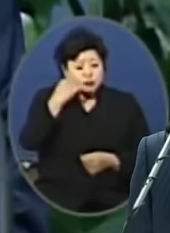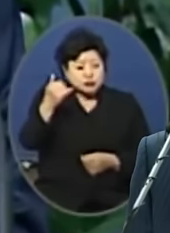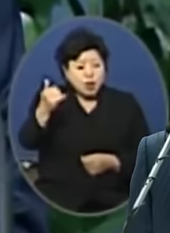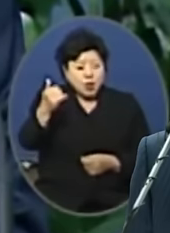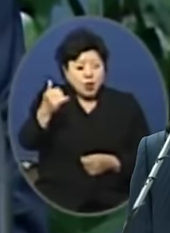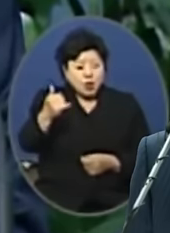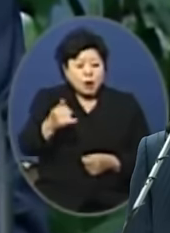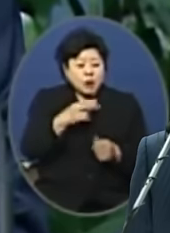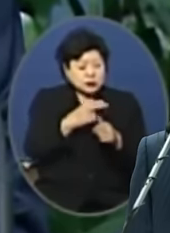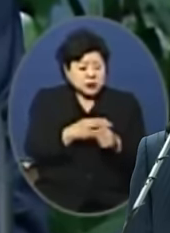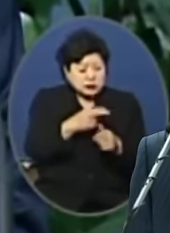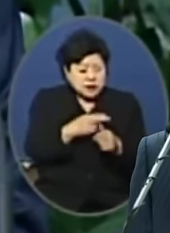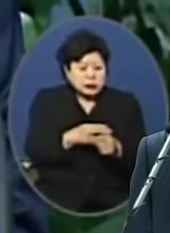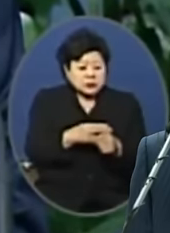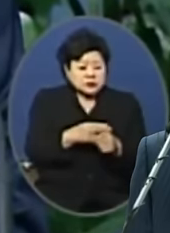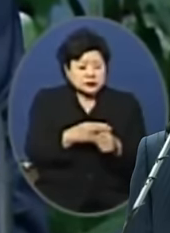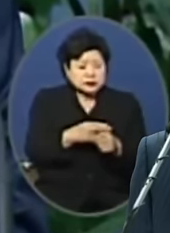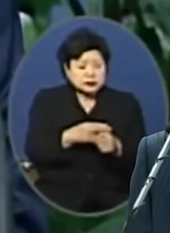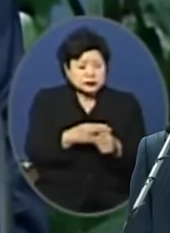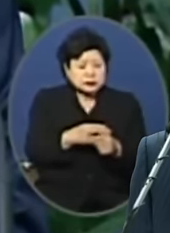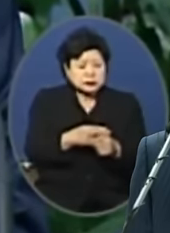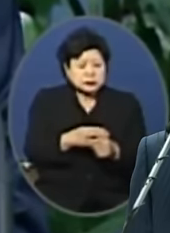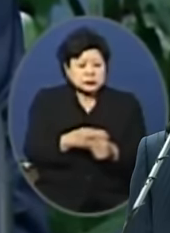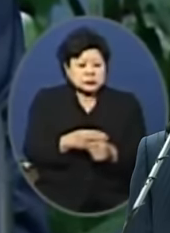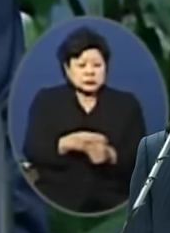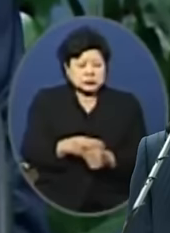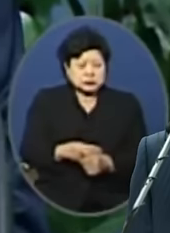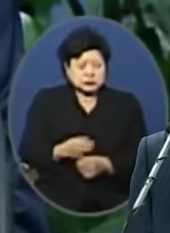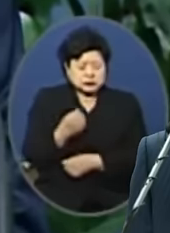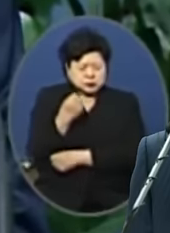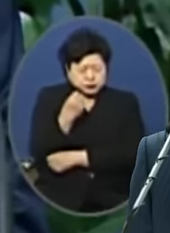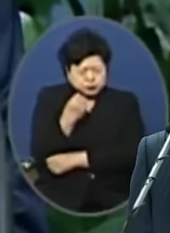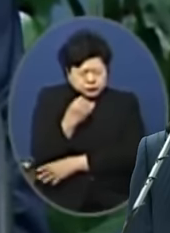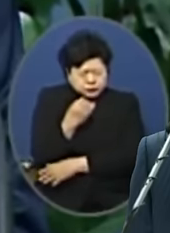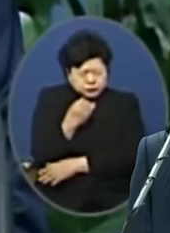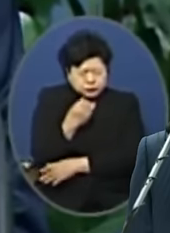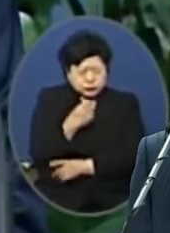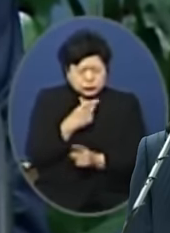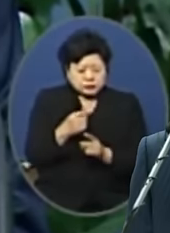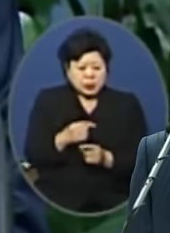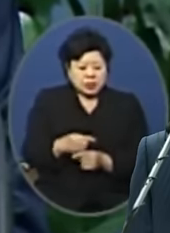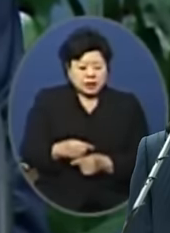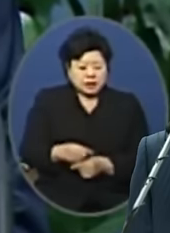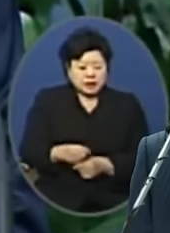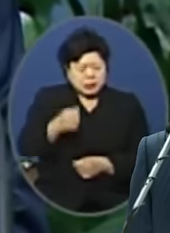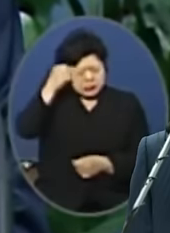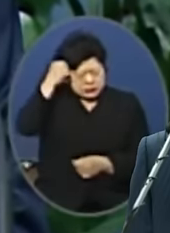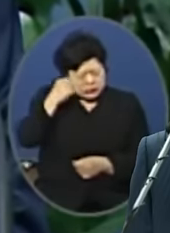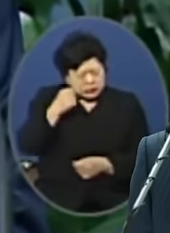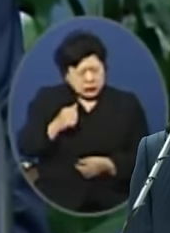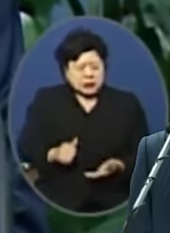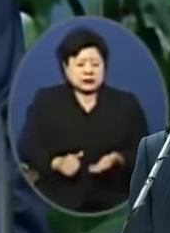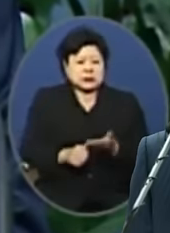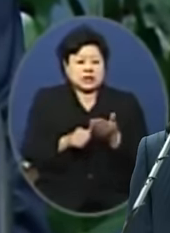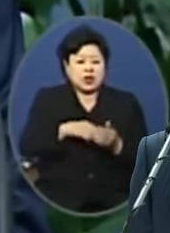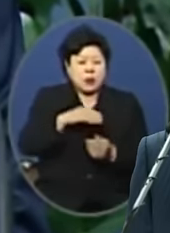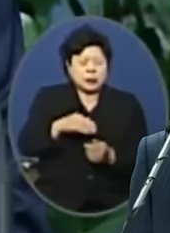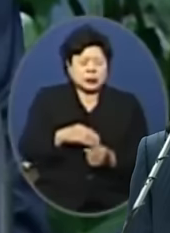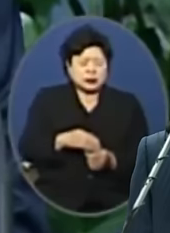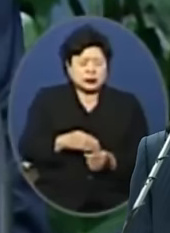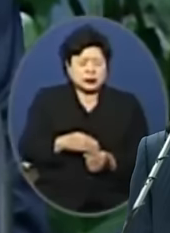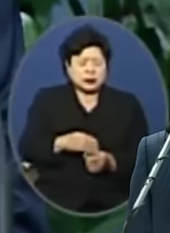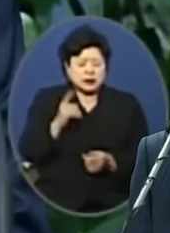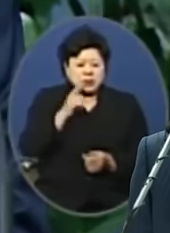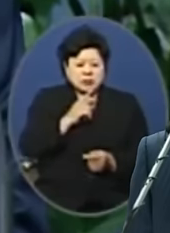부모님과 선생이 우리에게 뿌리는 씨앗도 마음속에 받아들여 자라게 하고 환경이 뿌리는